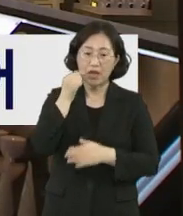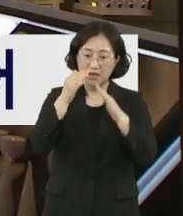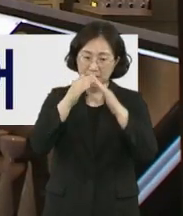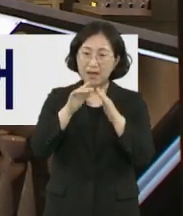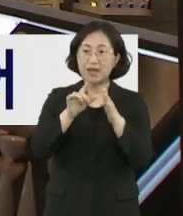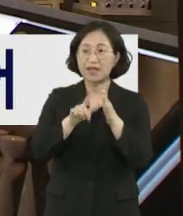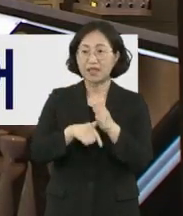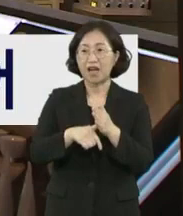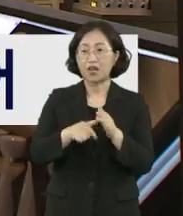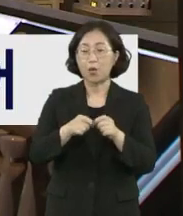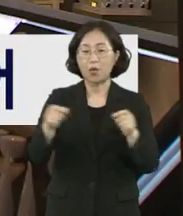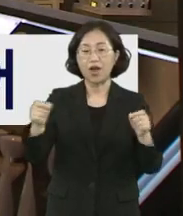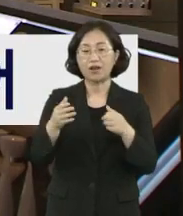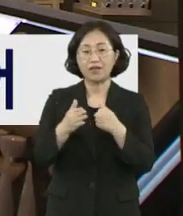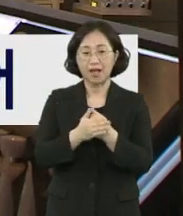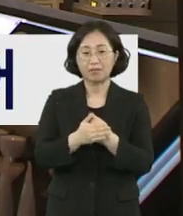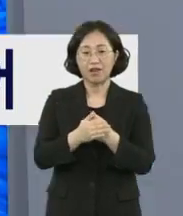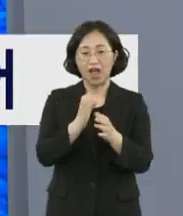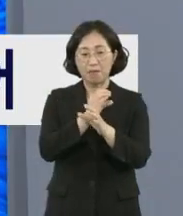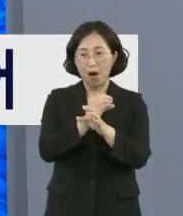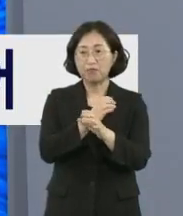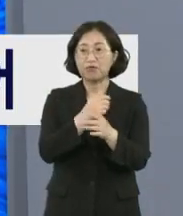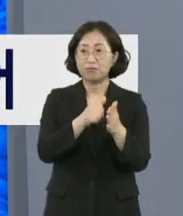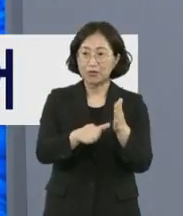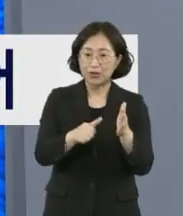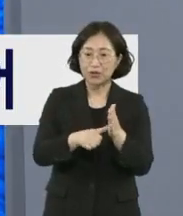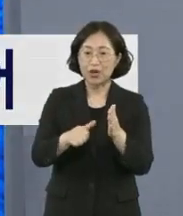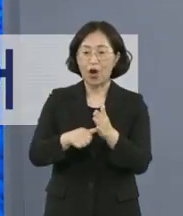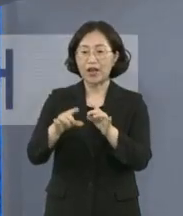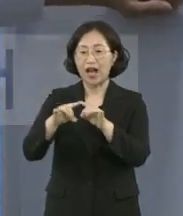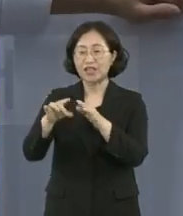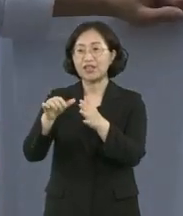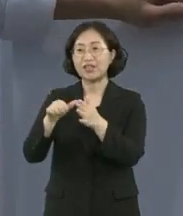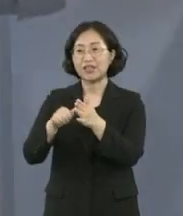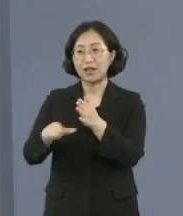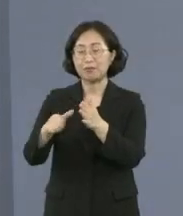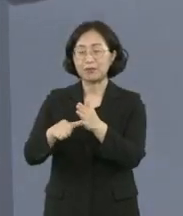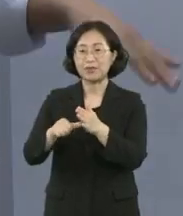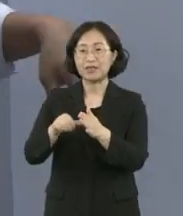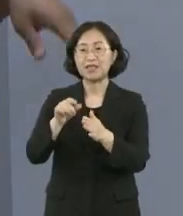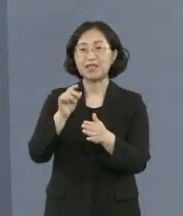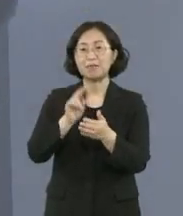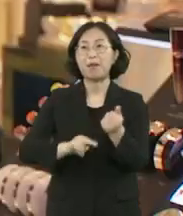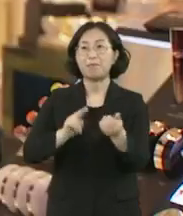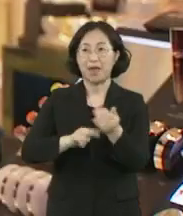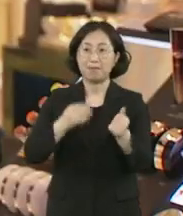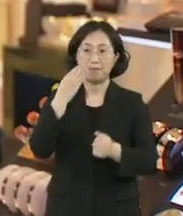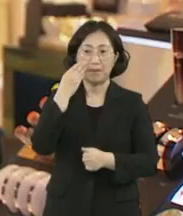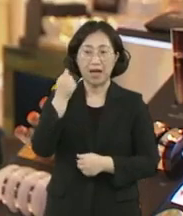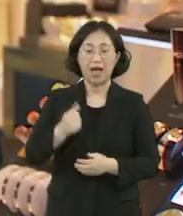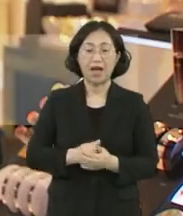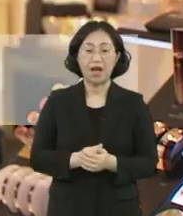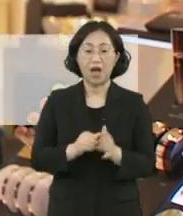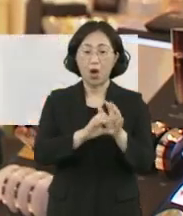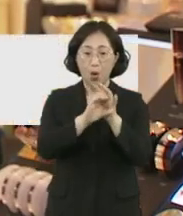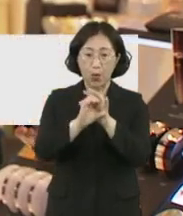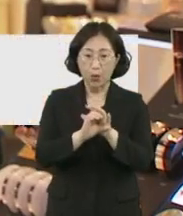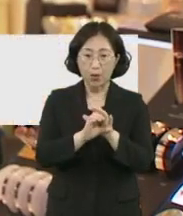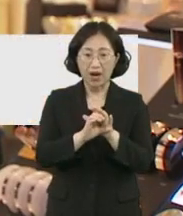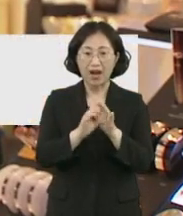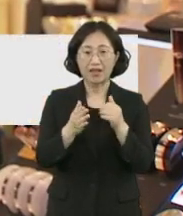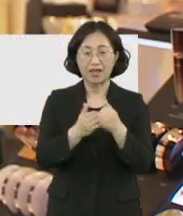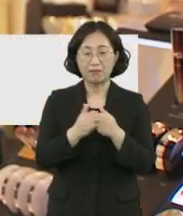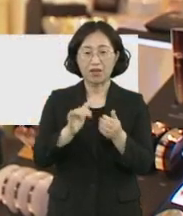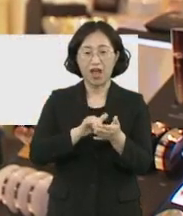등으로 명품과 가전 매출이 큰 폭으로 늘어난 게 주 요인입니다. 코로나 영향으로 인해서 해외여행